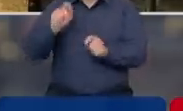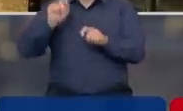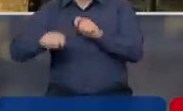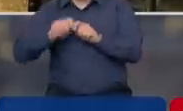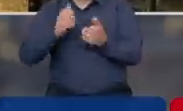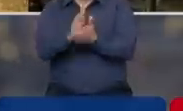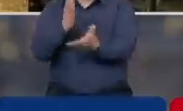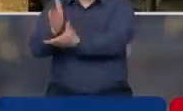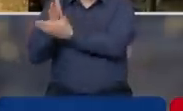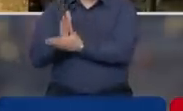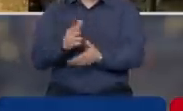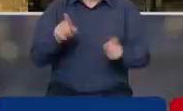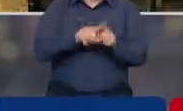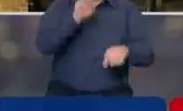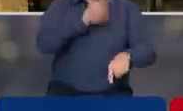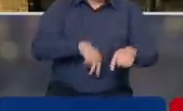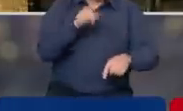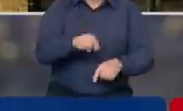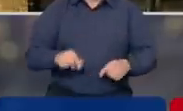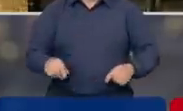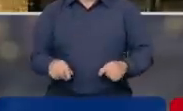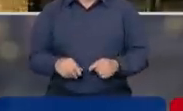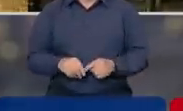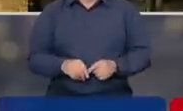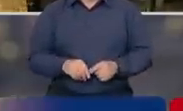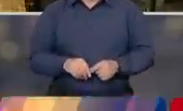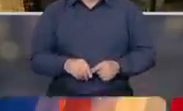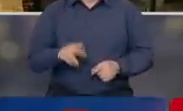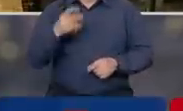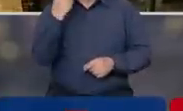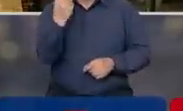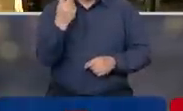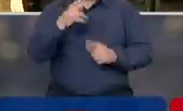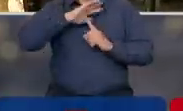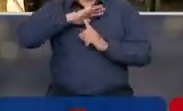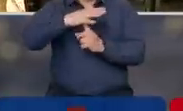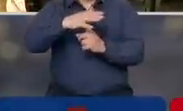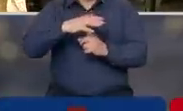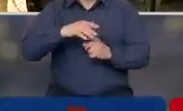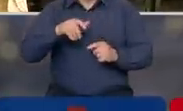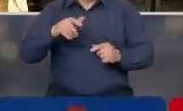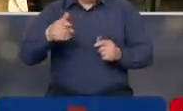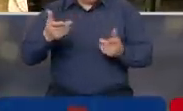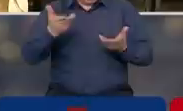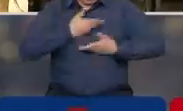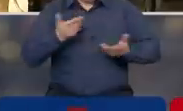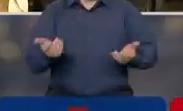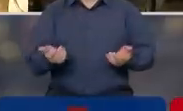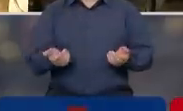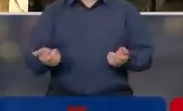a więc policja która za dysponowała dodatkowo 2 śmigłowce patrolowe a